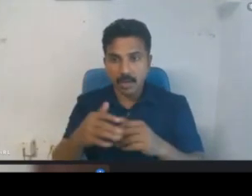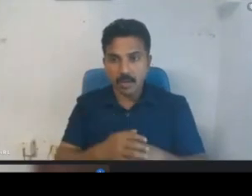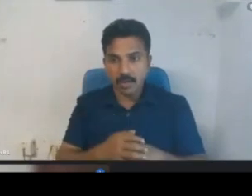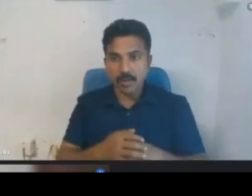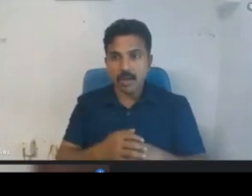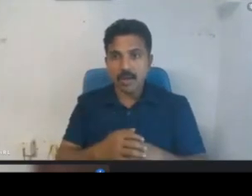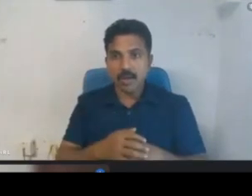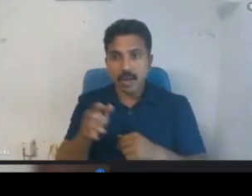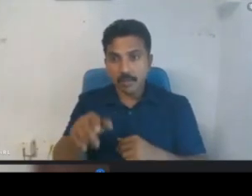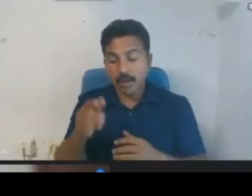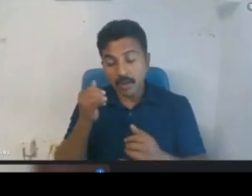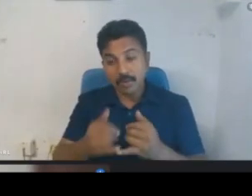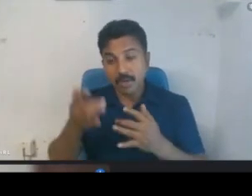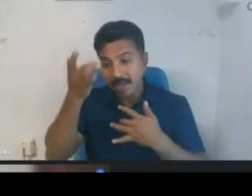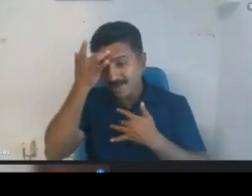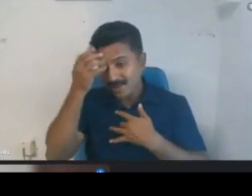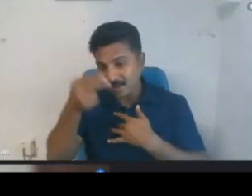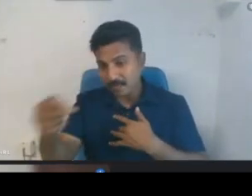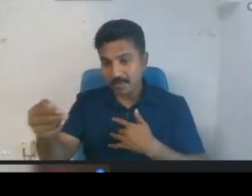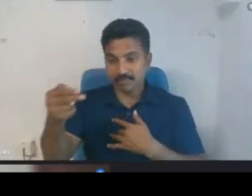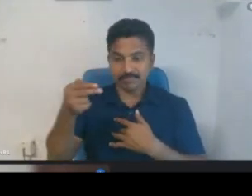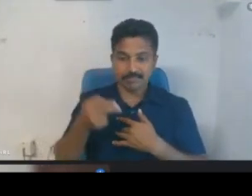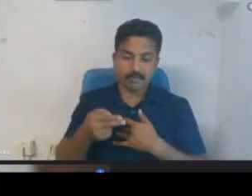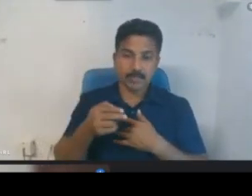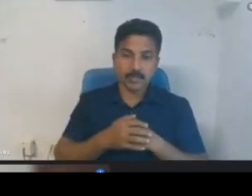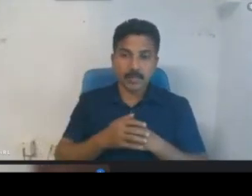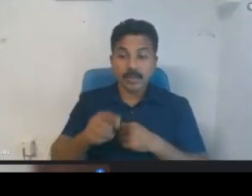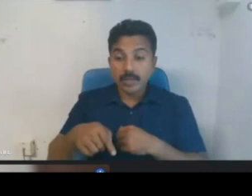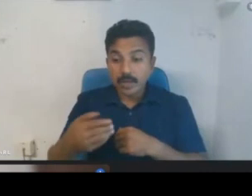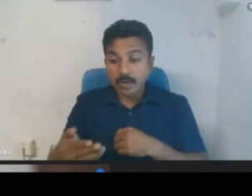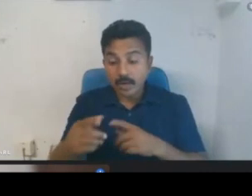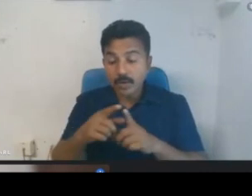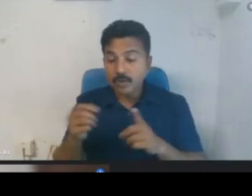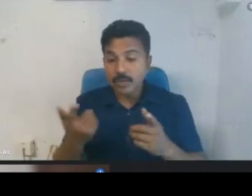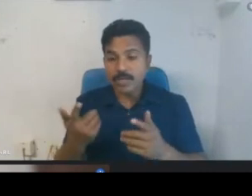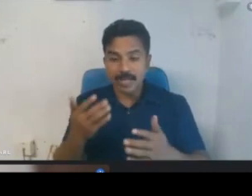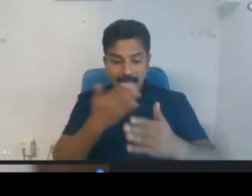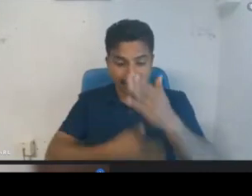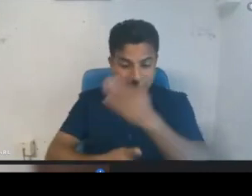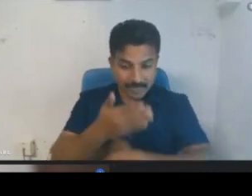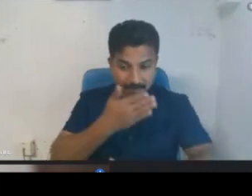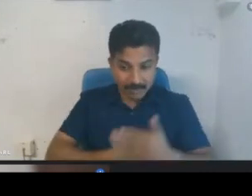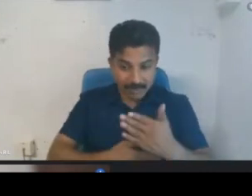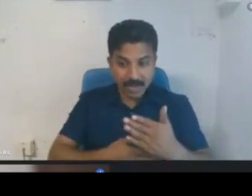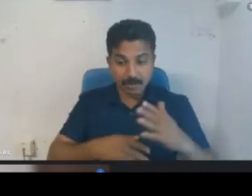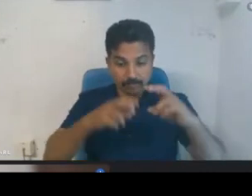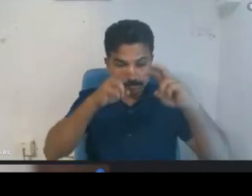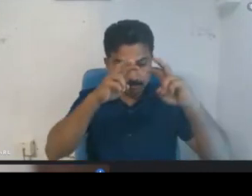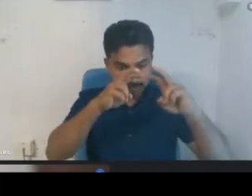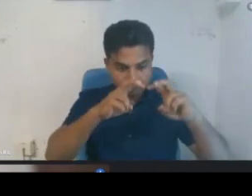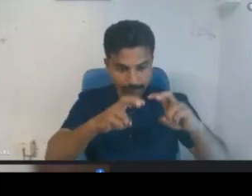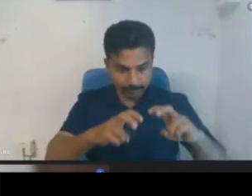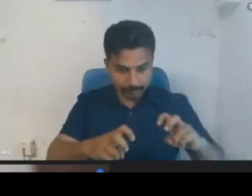എത്തുന്ന സമയത്ത് അവരൊരു രോഗത്തിന്റെ പേര് പറയാം. അപ്പൊ നിങ്ങൾ ചെയ്യാൻ പോകുന്ന ഒരു കാര്യം എന്ന് പറഞ്ഞാൽ ഭിന്നശേഷിയെ കുറിച്ചുള്ള പഠനങ്ങൾ ധാരാളമായിട്ട്